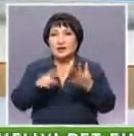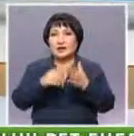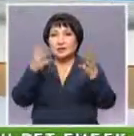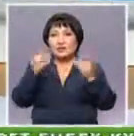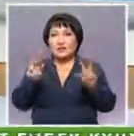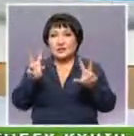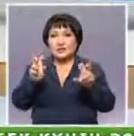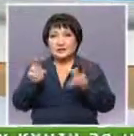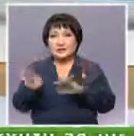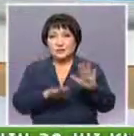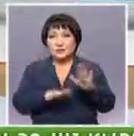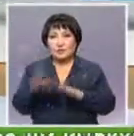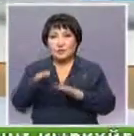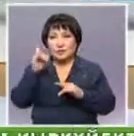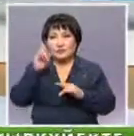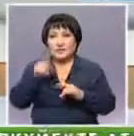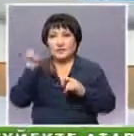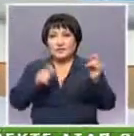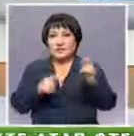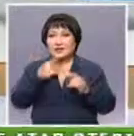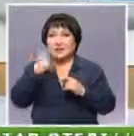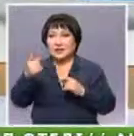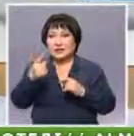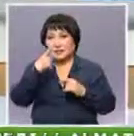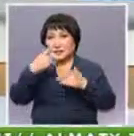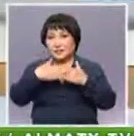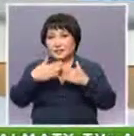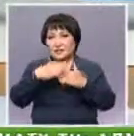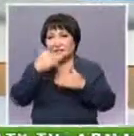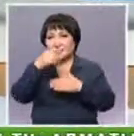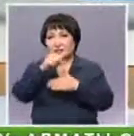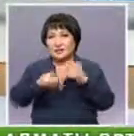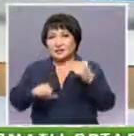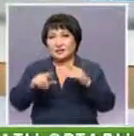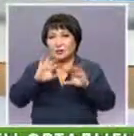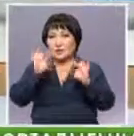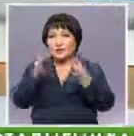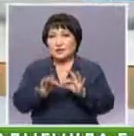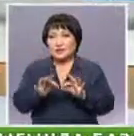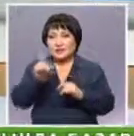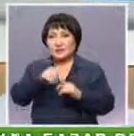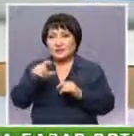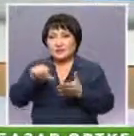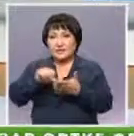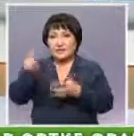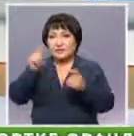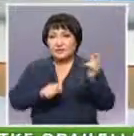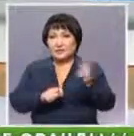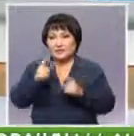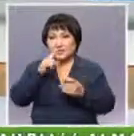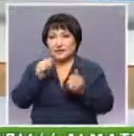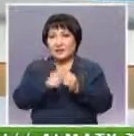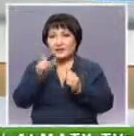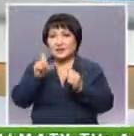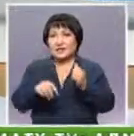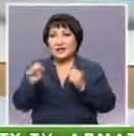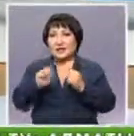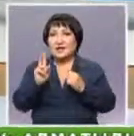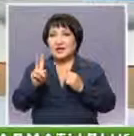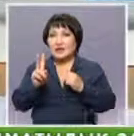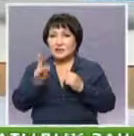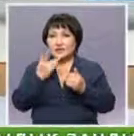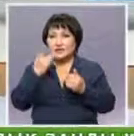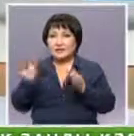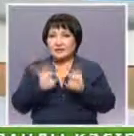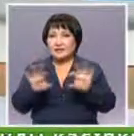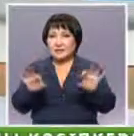Білімше фестивальге биыл да алыс жақын шетелден өнер майталмандары келген. Шараның жай жапсарын әріптесім Әнуар Карбозов баяндап береді. Дәл